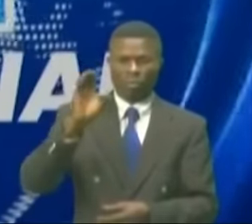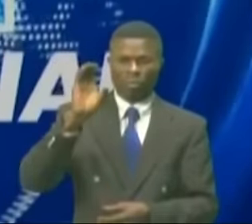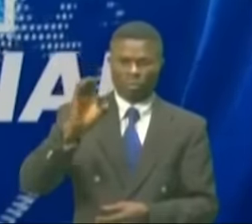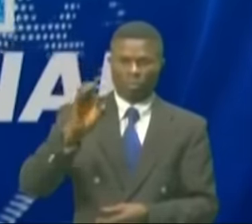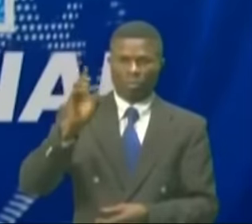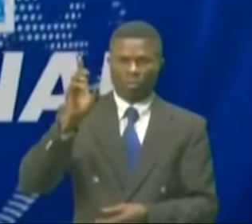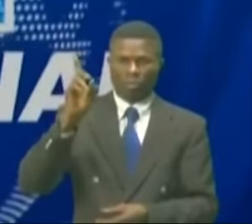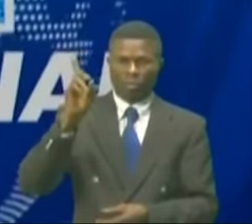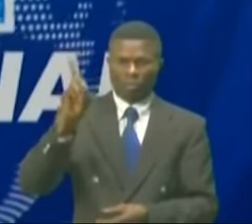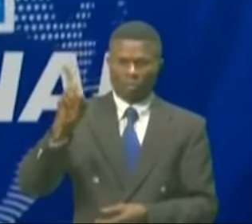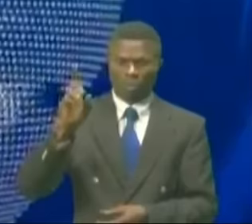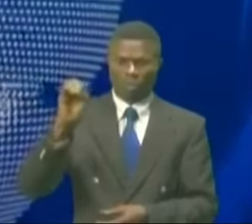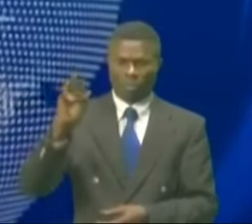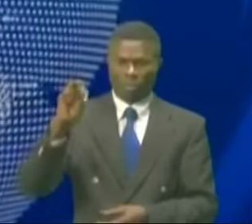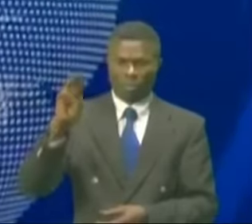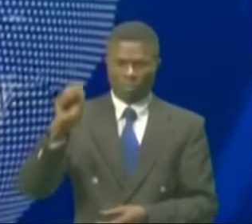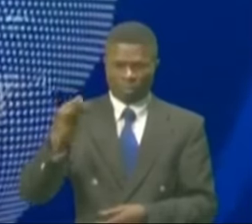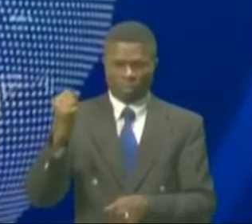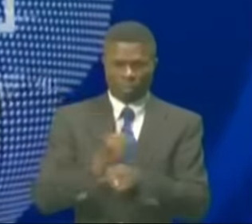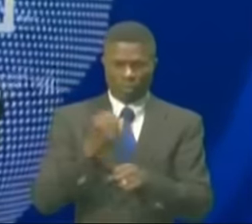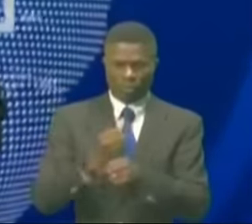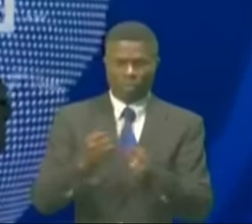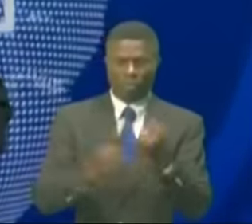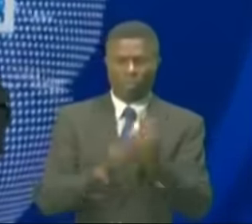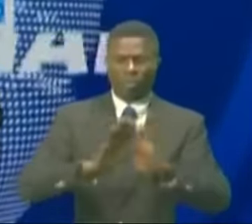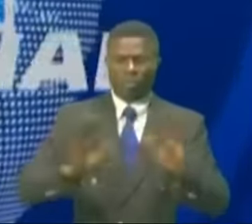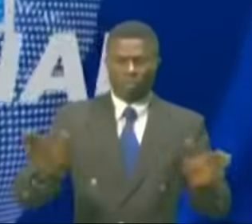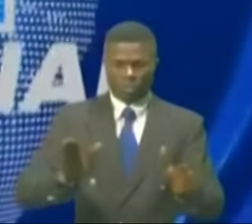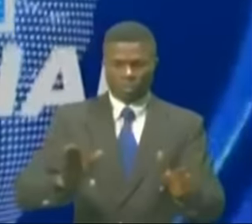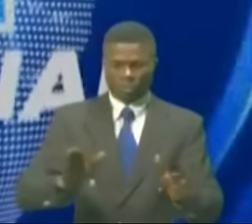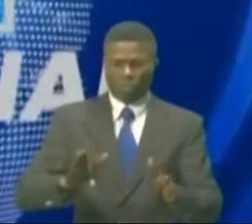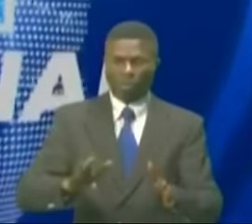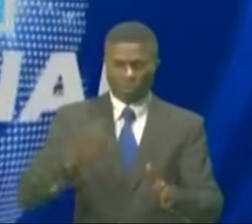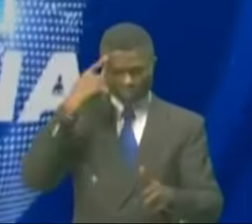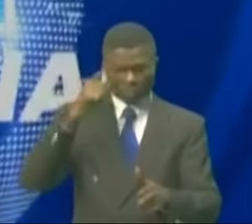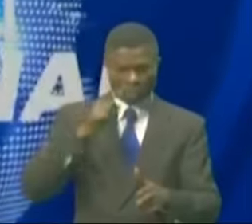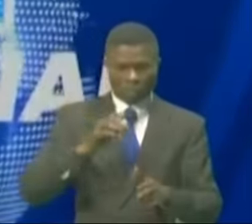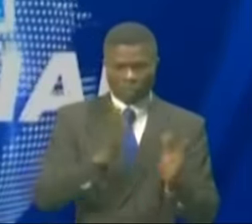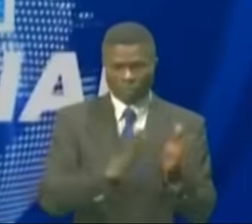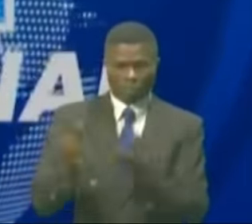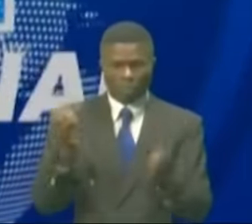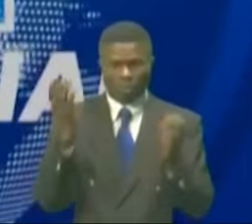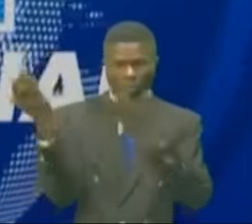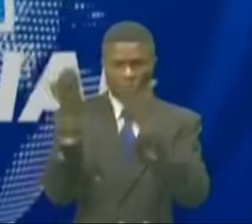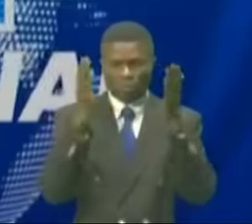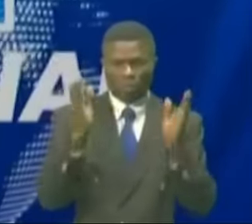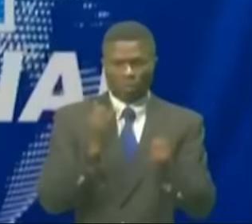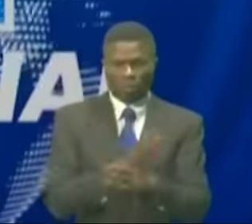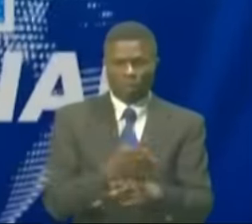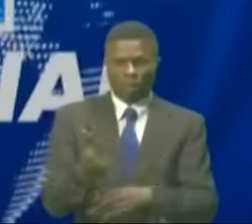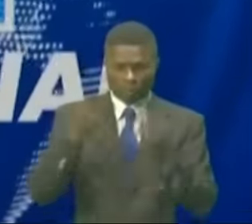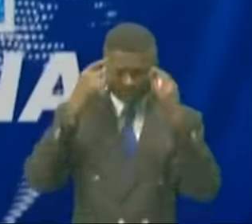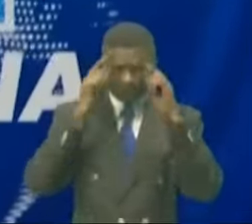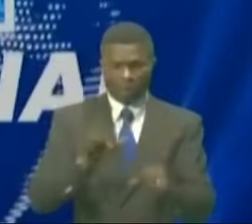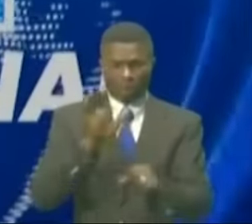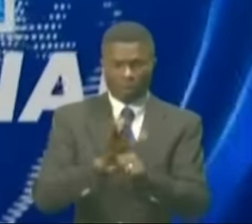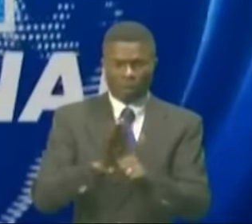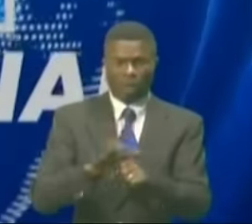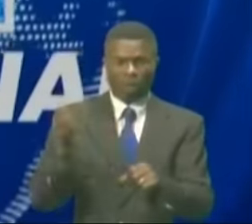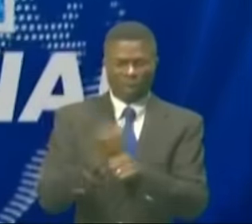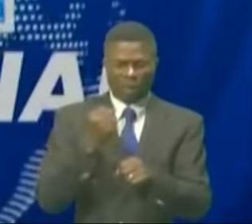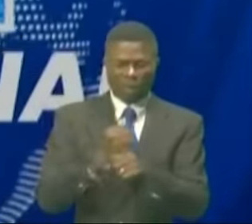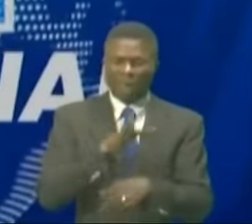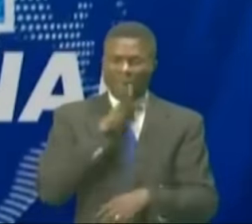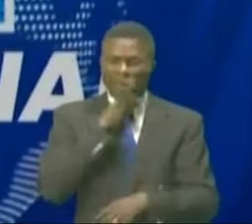des sous-traitants éligibles et compétents afin de concourir au marché disponible. Décision prise après plusieurs séances de